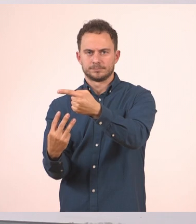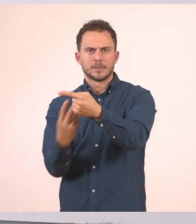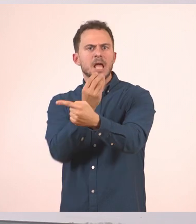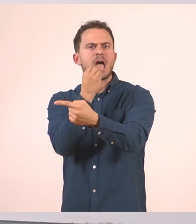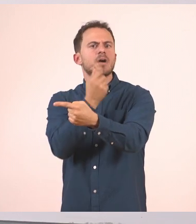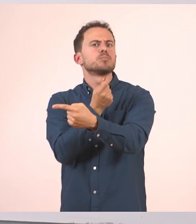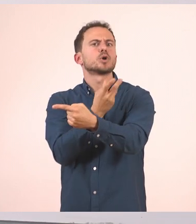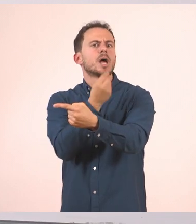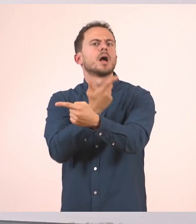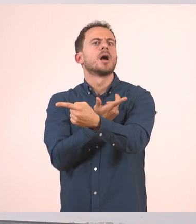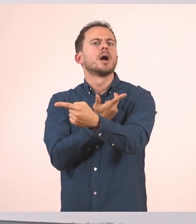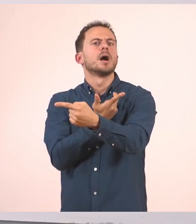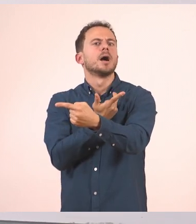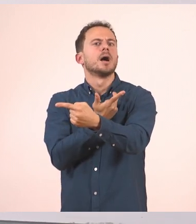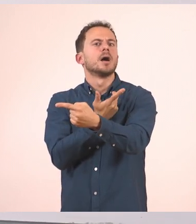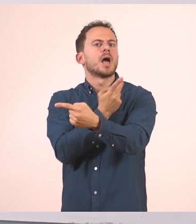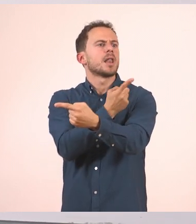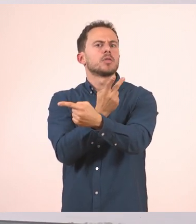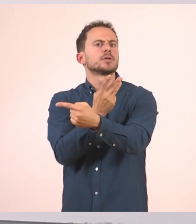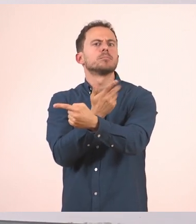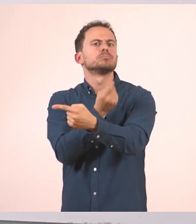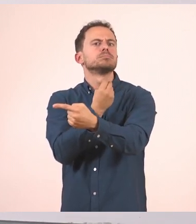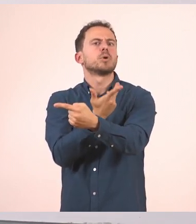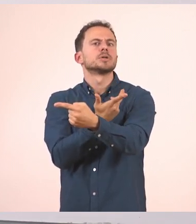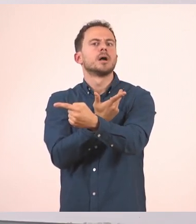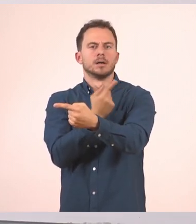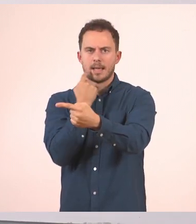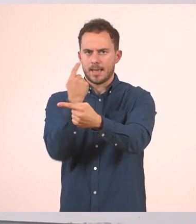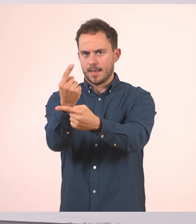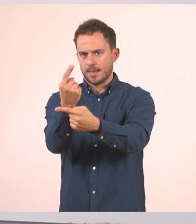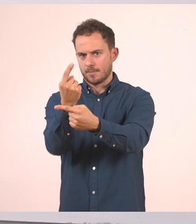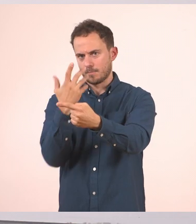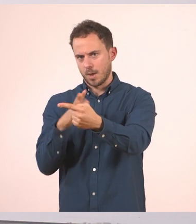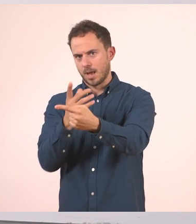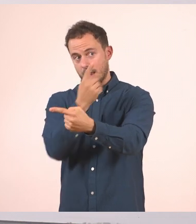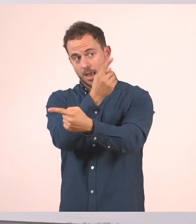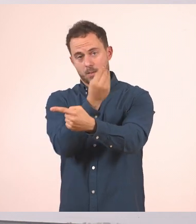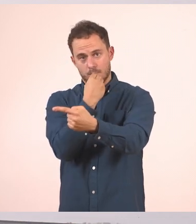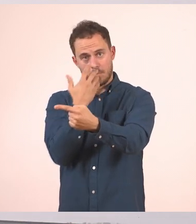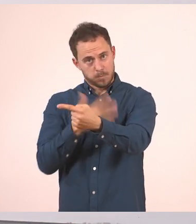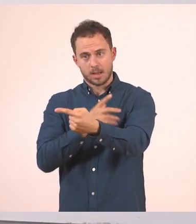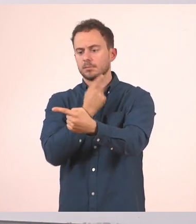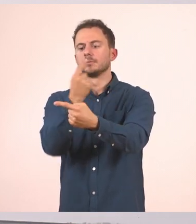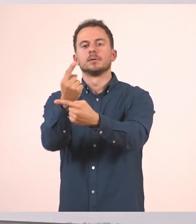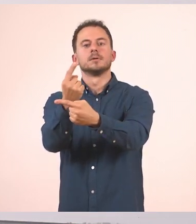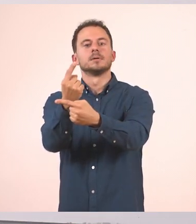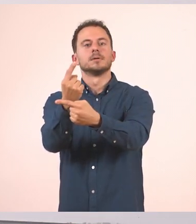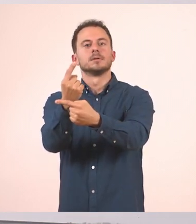Πόσα κομμάτια επέλεξα εγώ να φάω? 1. 1.